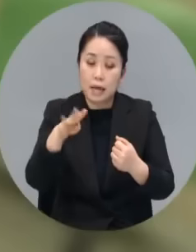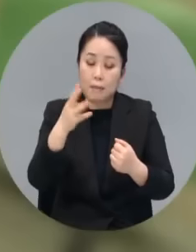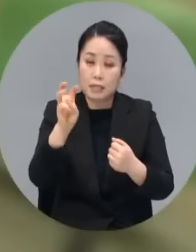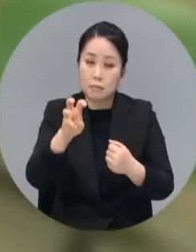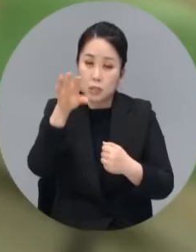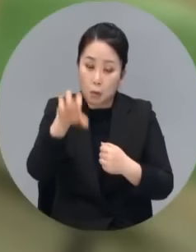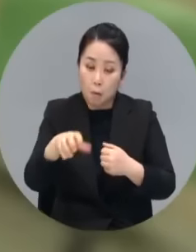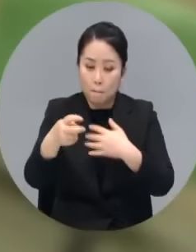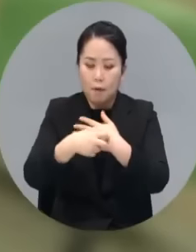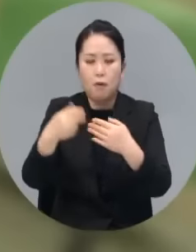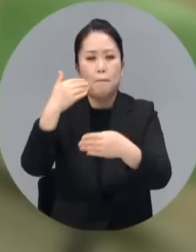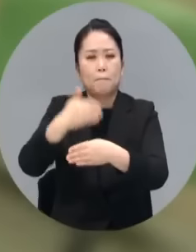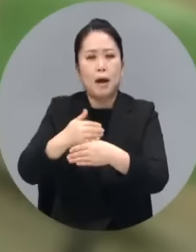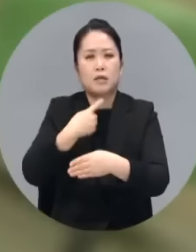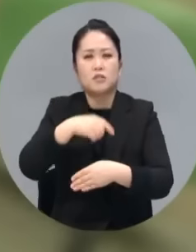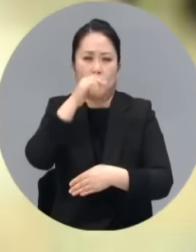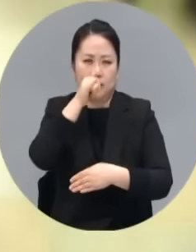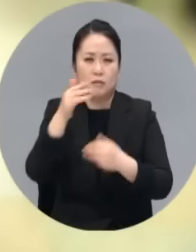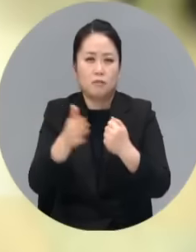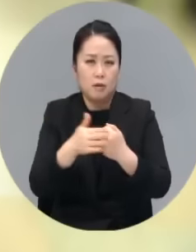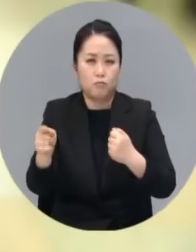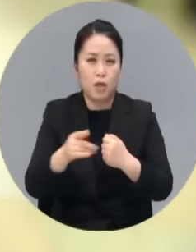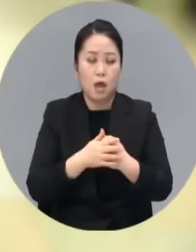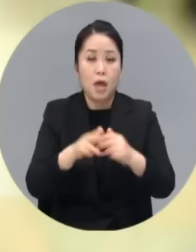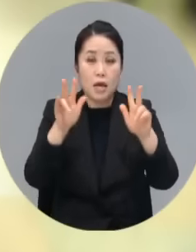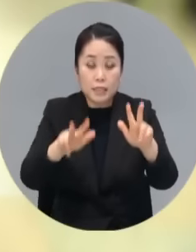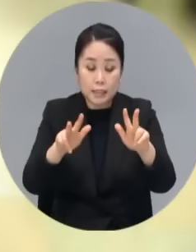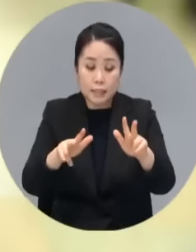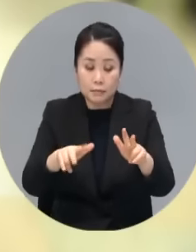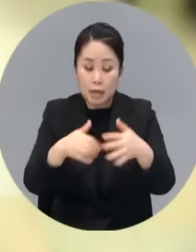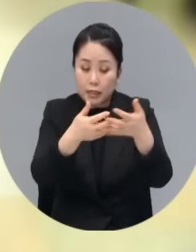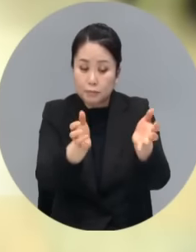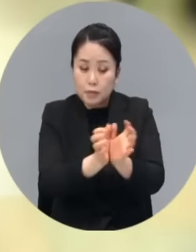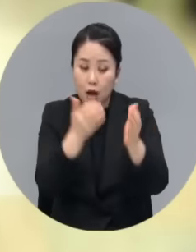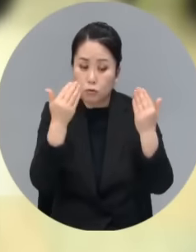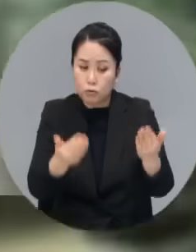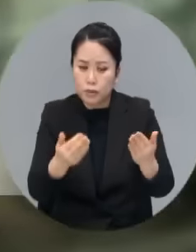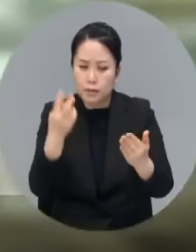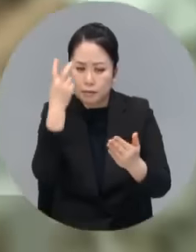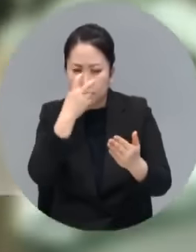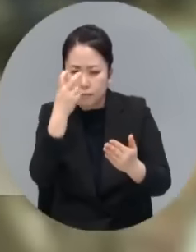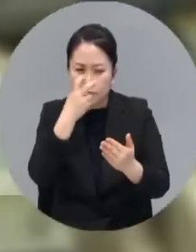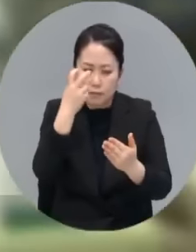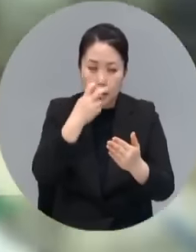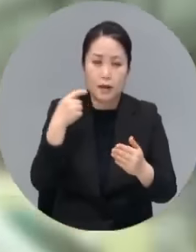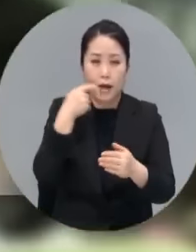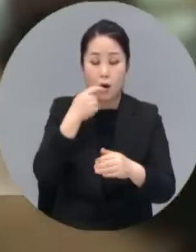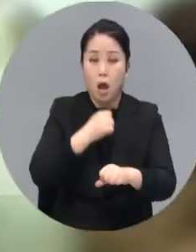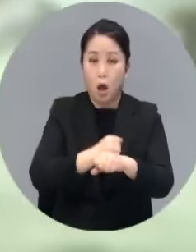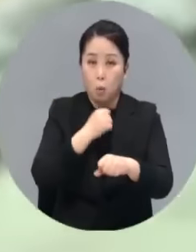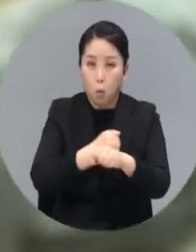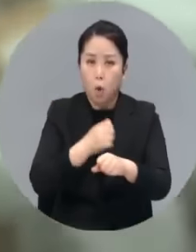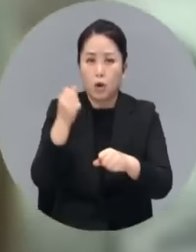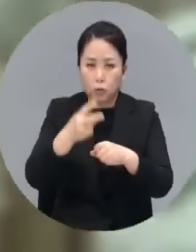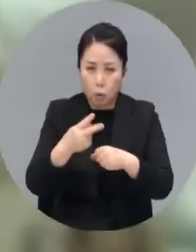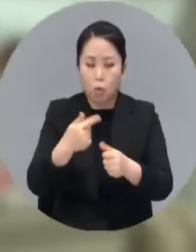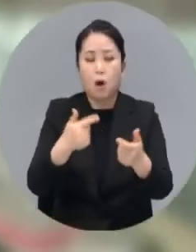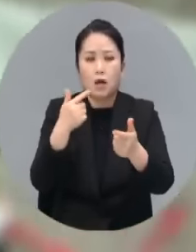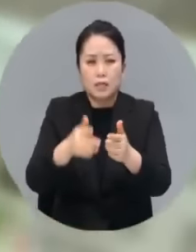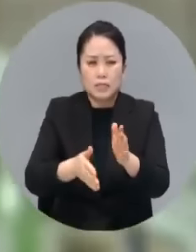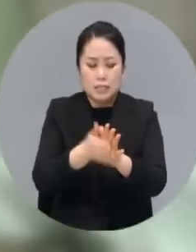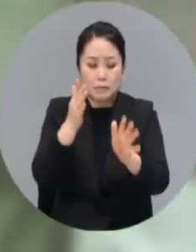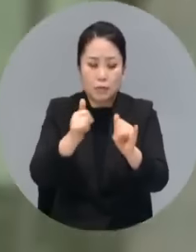때문입니다. 일단 집단 휴진 모니터링을 강화하고 부산시 의사회에 시민 불편이 없도록 노력해달라고